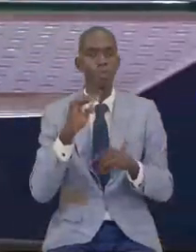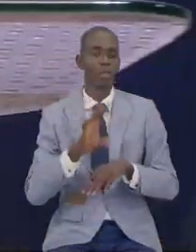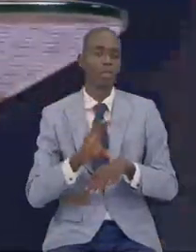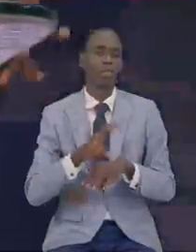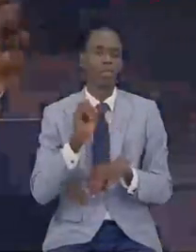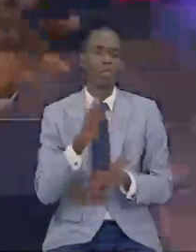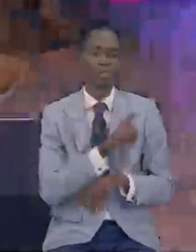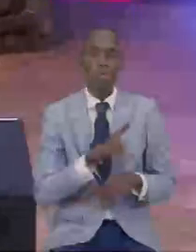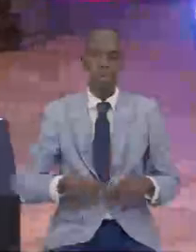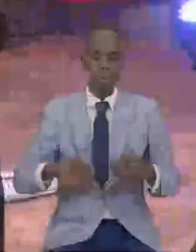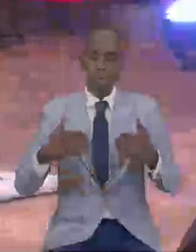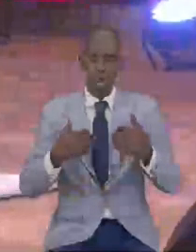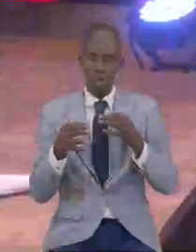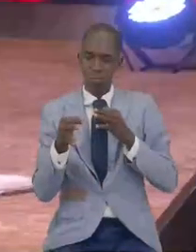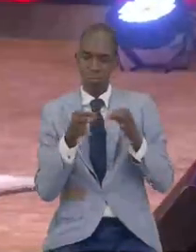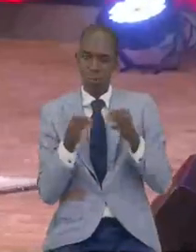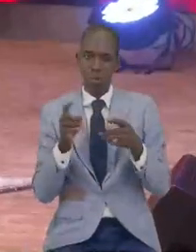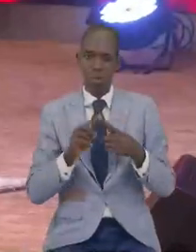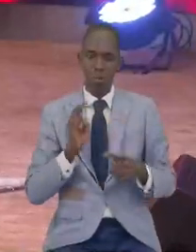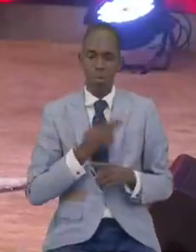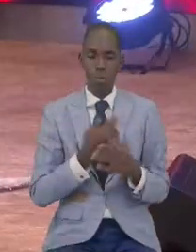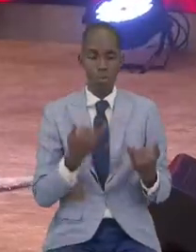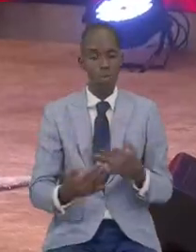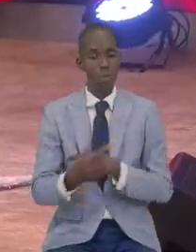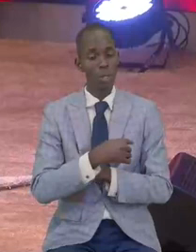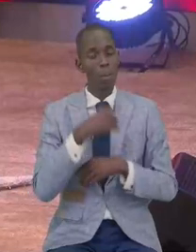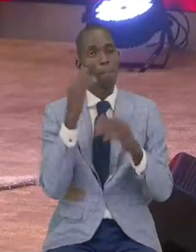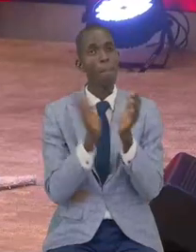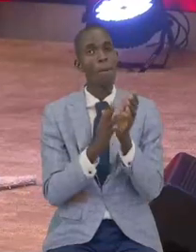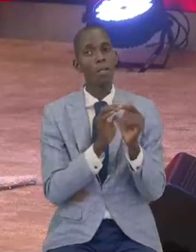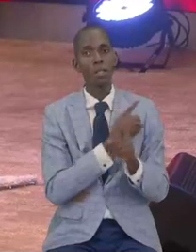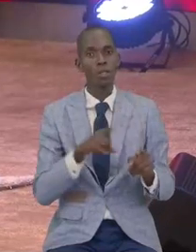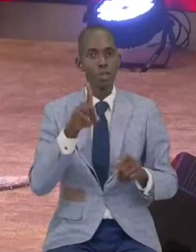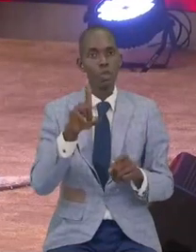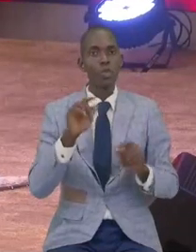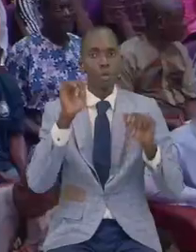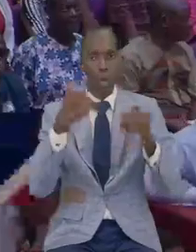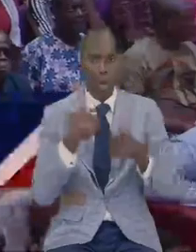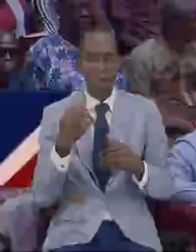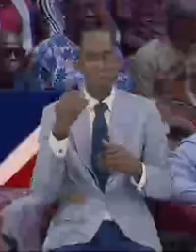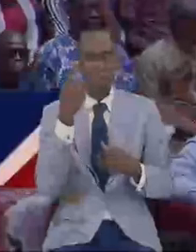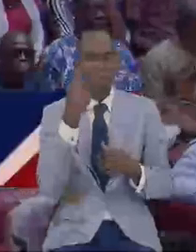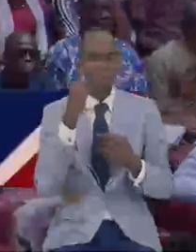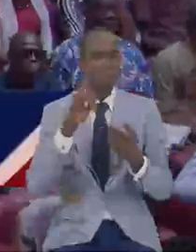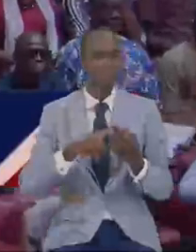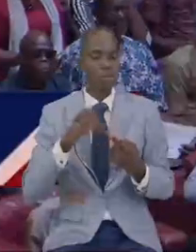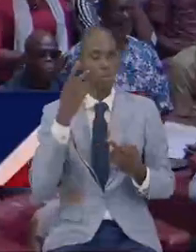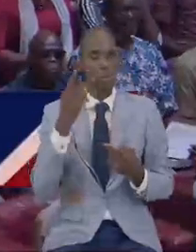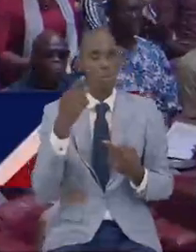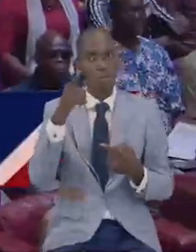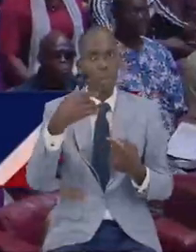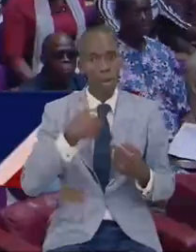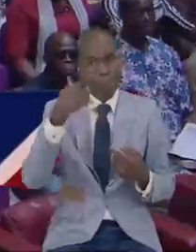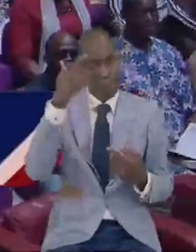Seigneur nous a parlé ce jour, et gloire à Dieu. Vous avez des oreilles pour entendre. Je lis le Seigneur, parce que vous